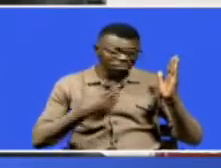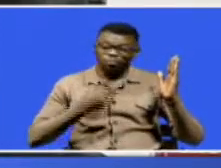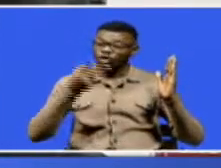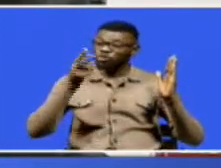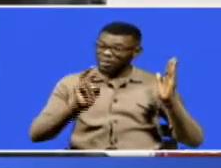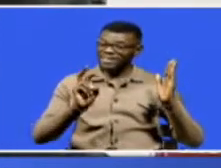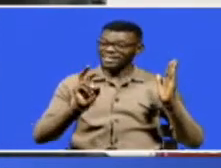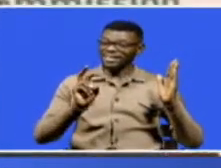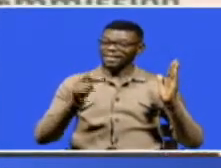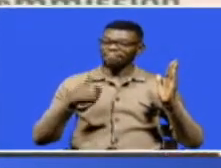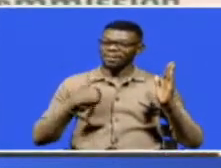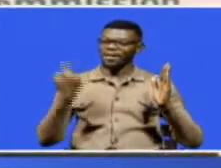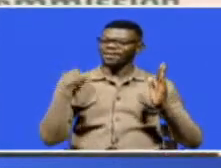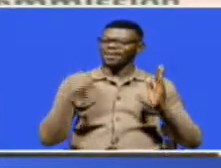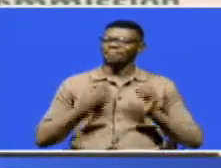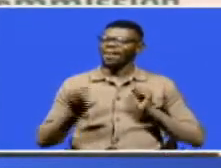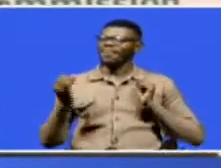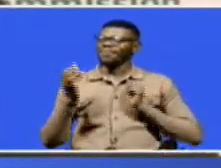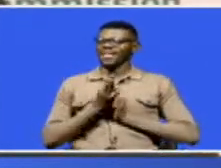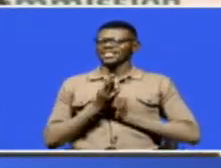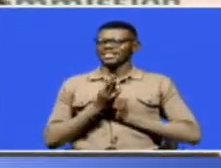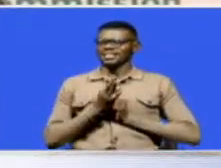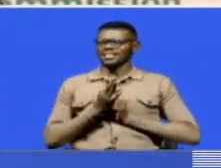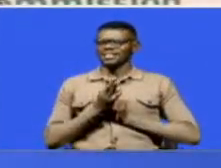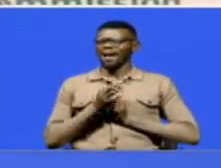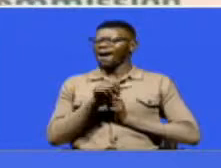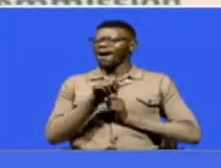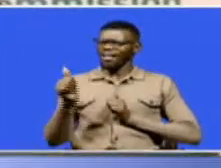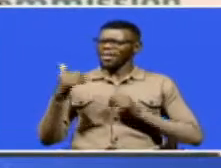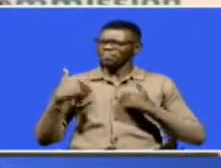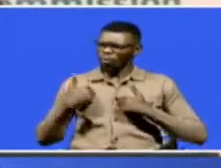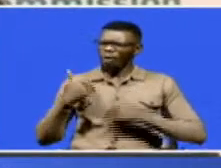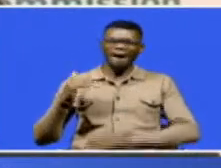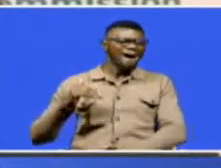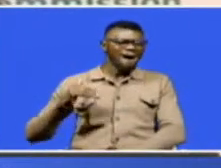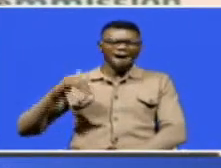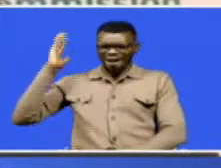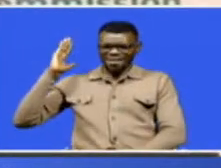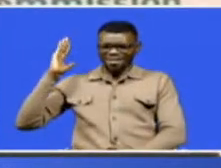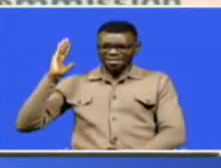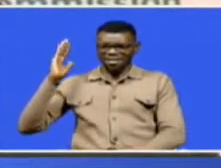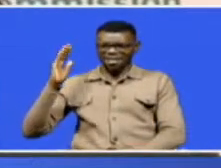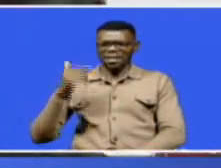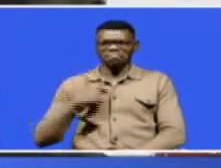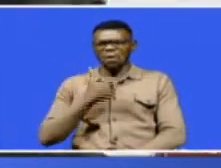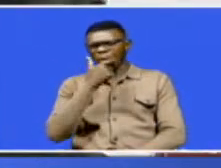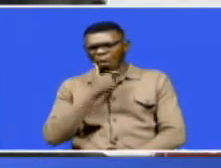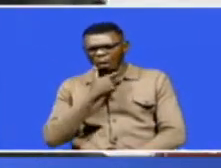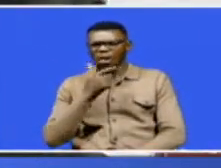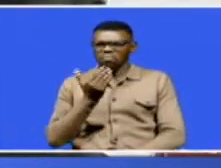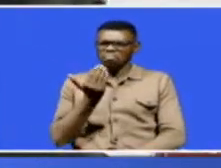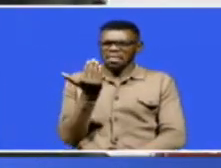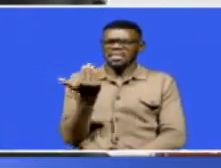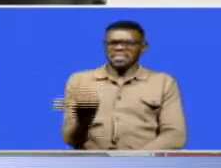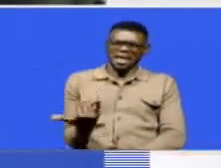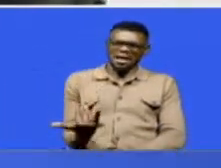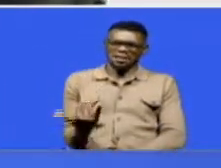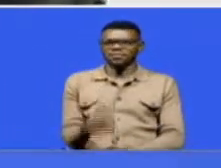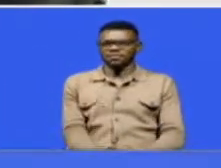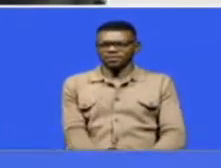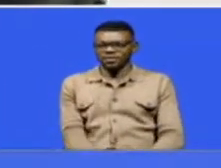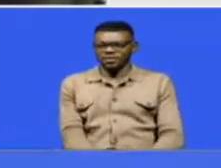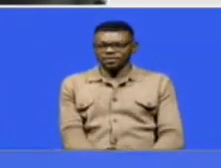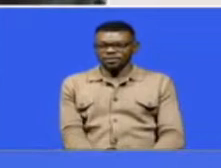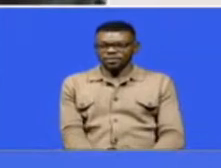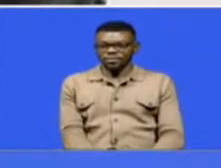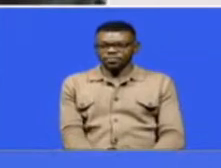13 in terms of seniority, in terms of age, perhaps the same number. And